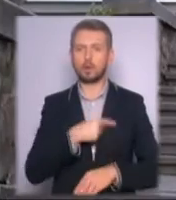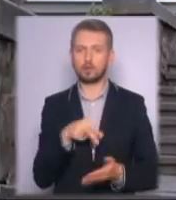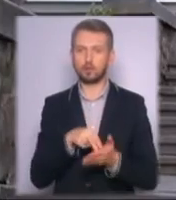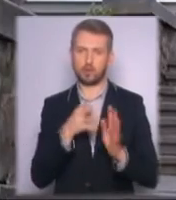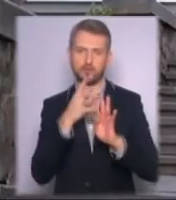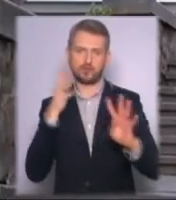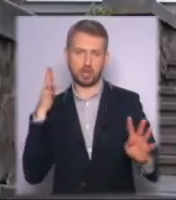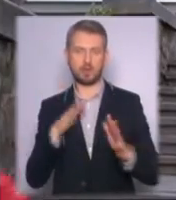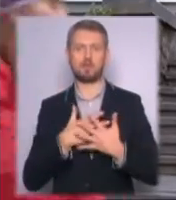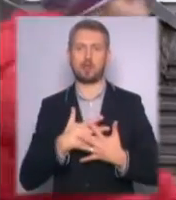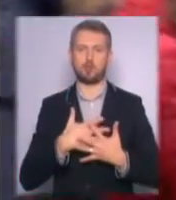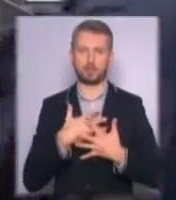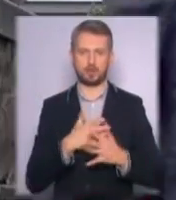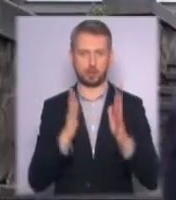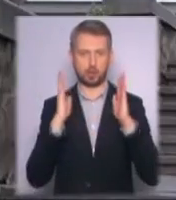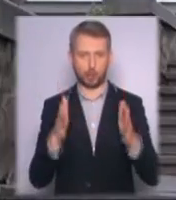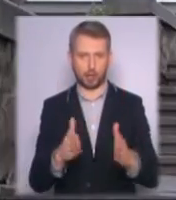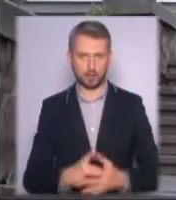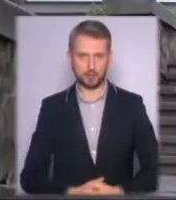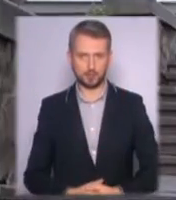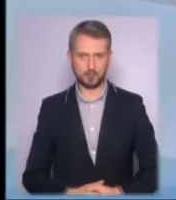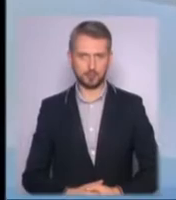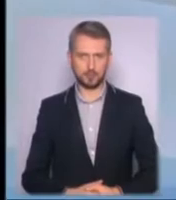Олександра Роздорожна, Денис Овсянніков, телеканал «Київ».